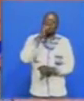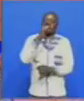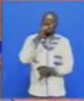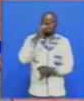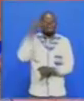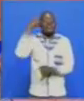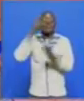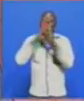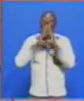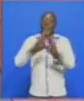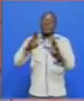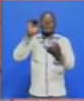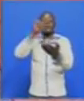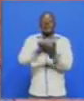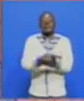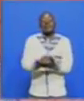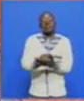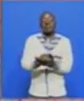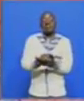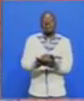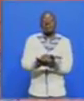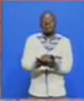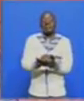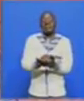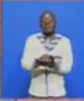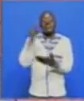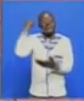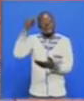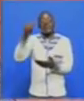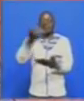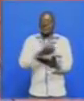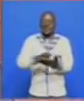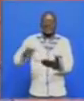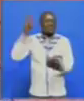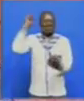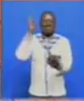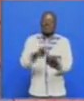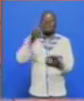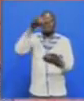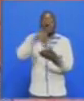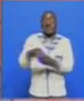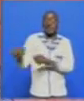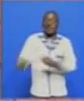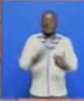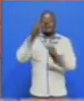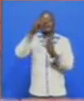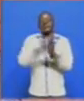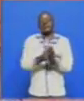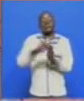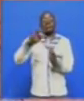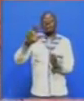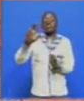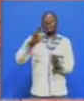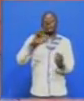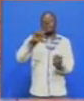répond donc à cette démarche. Il s'inscrit parfaitement dans les actions de l'axe 3 du